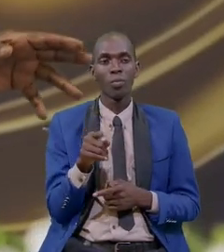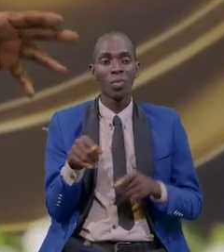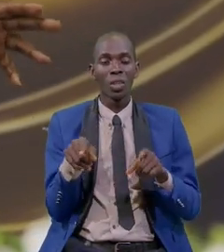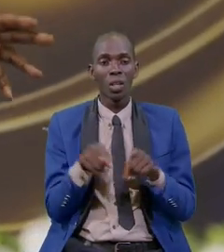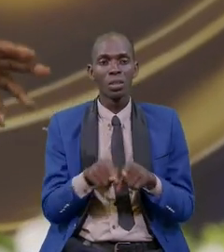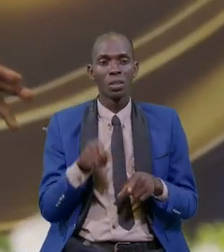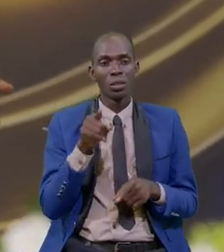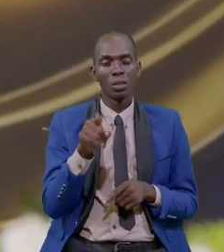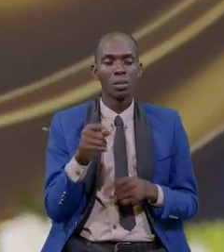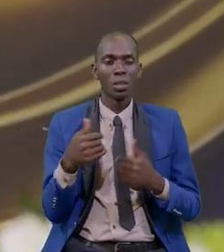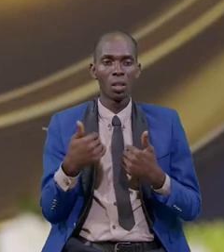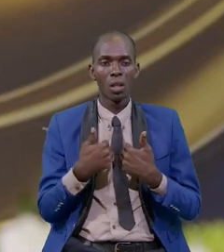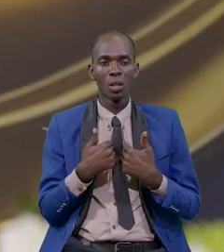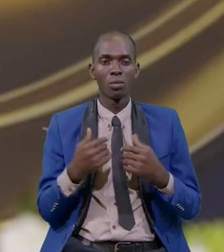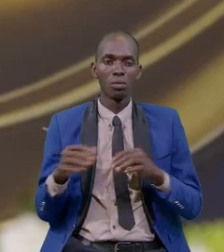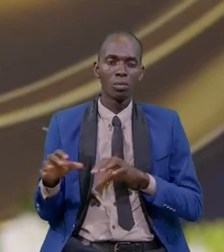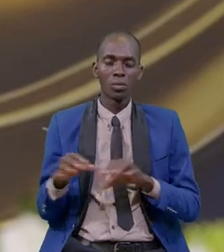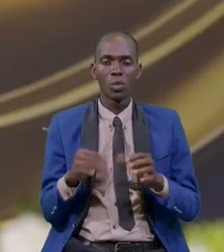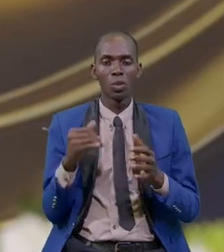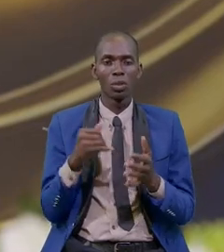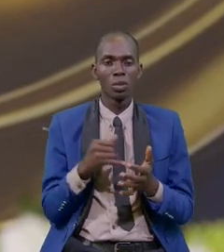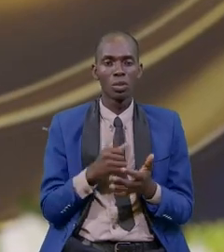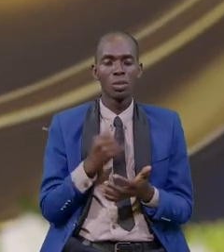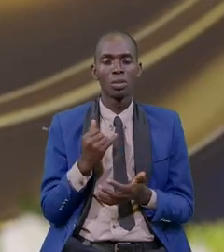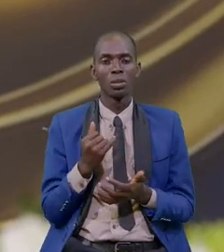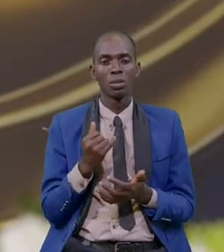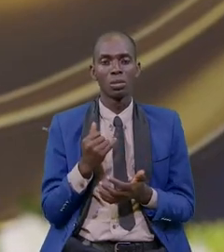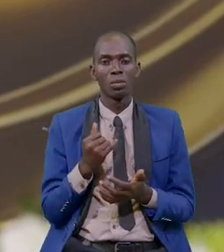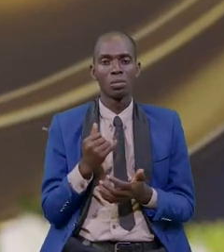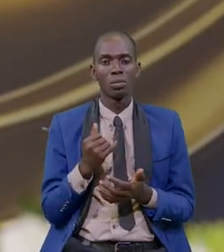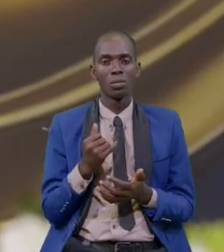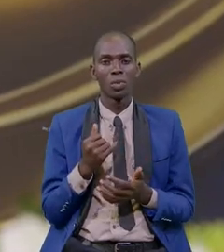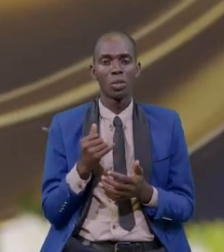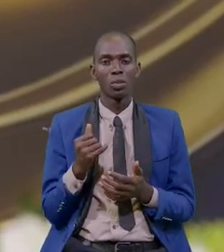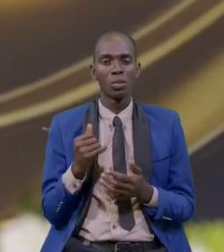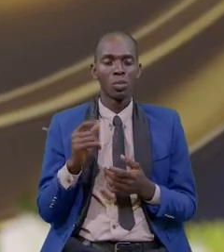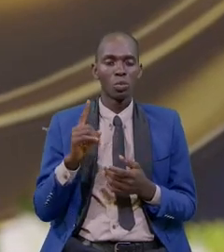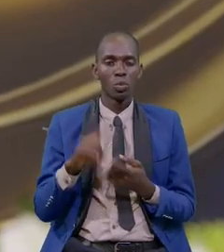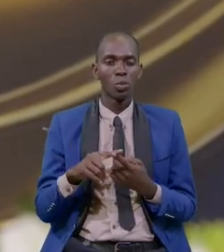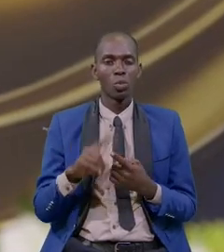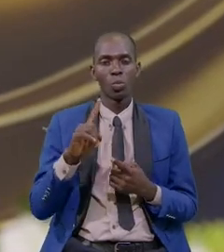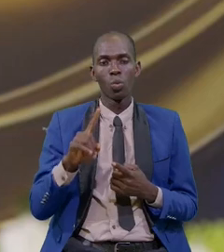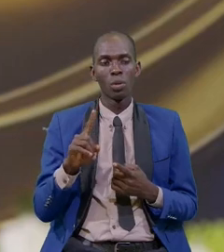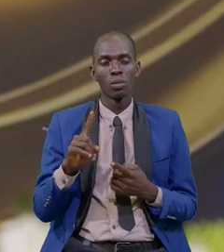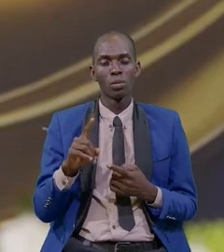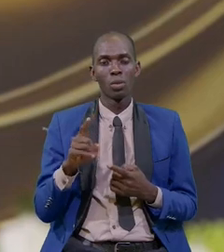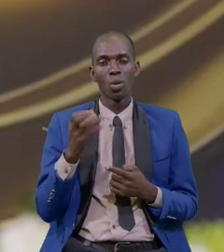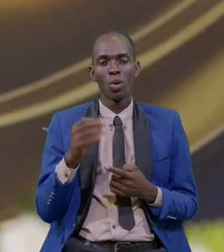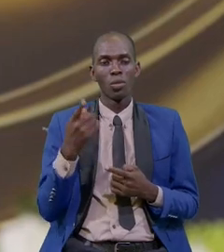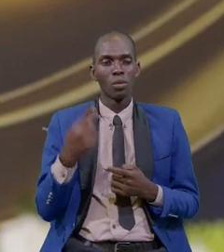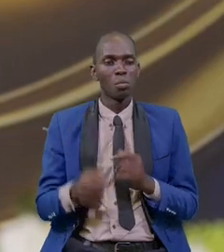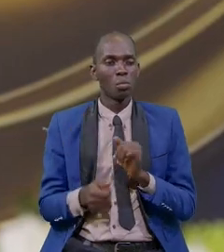toutes les fois que vous avez fait ces choses à l'un de ces